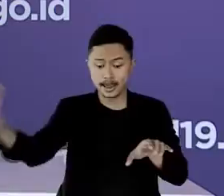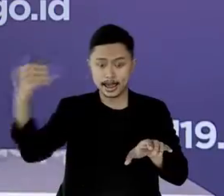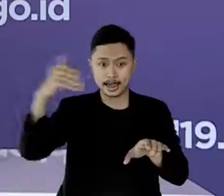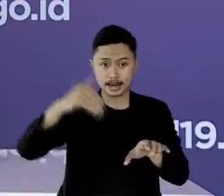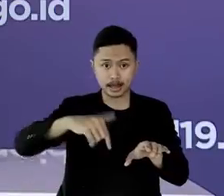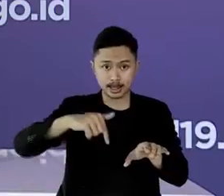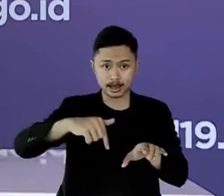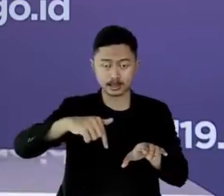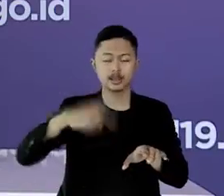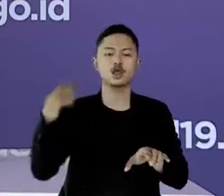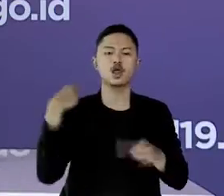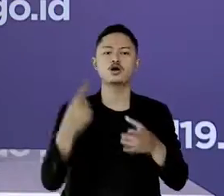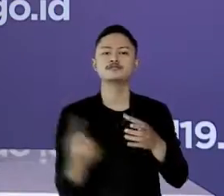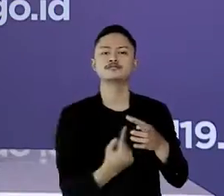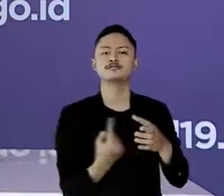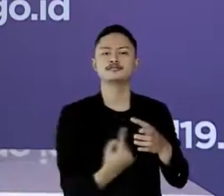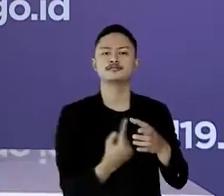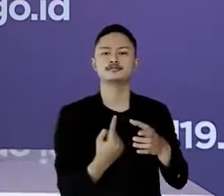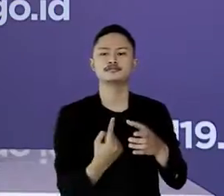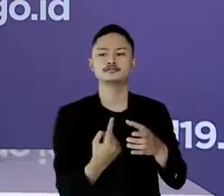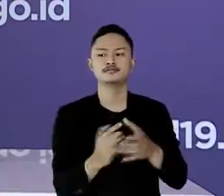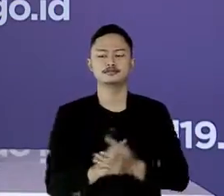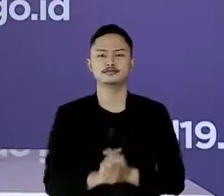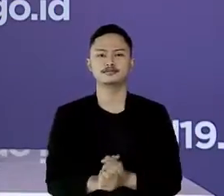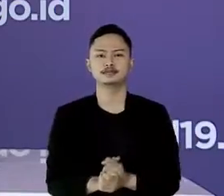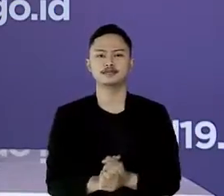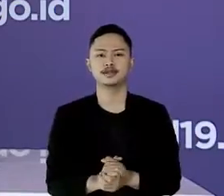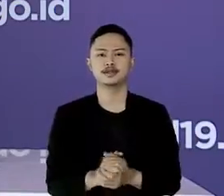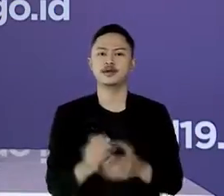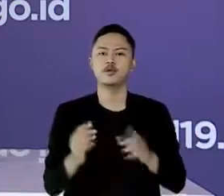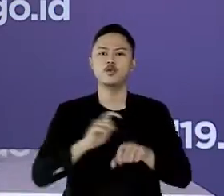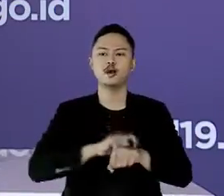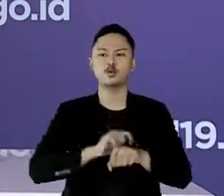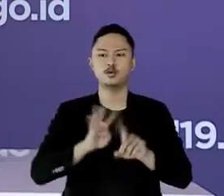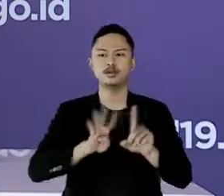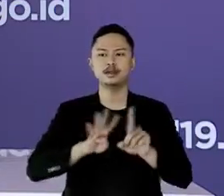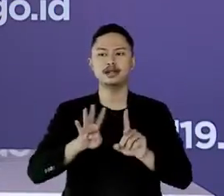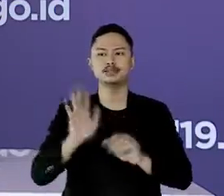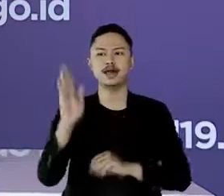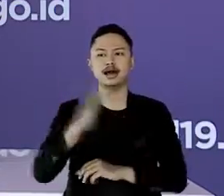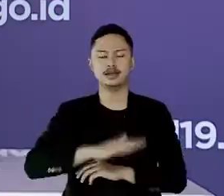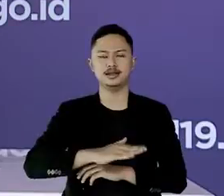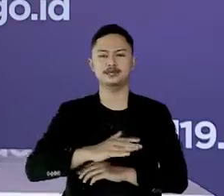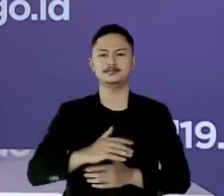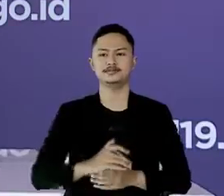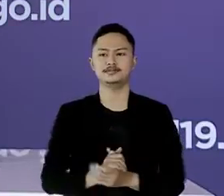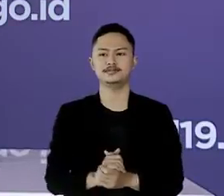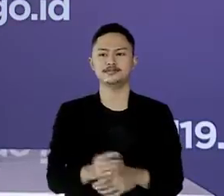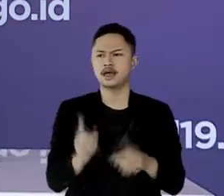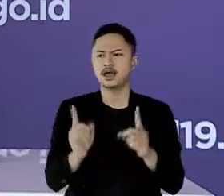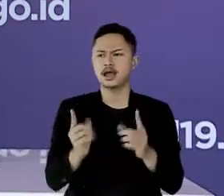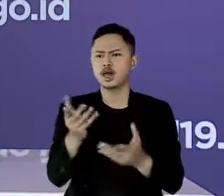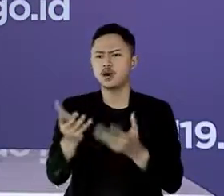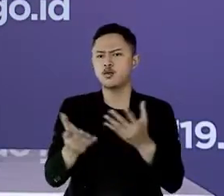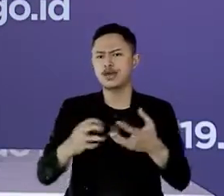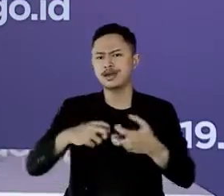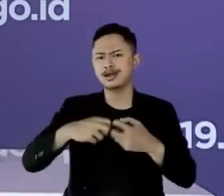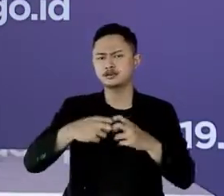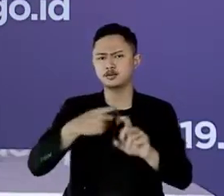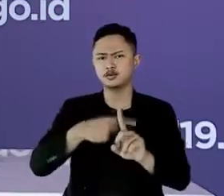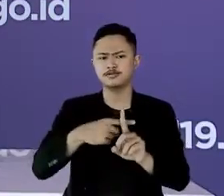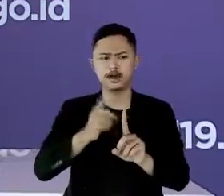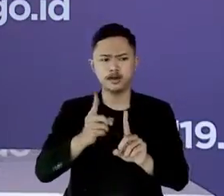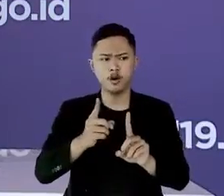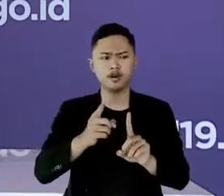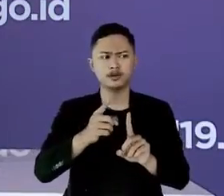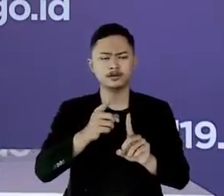dan telah melakukan karantina Mandiri 14 hari atau tes swap Hai jika mendapati kasus positif di